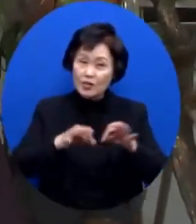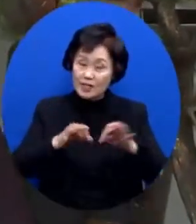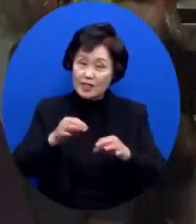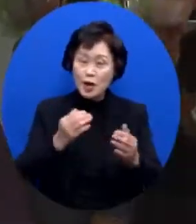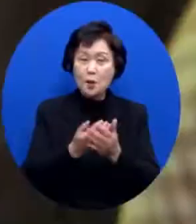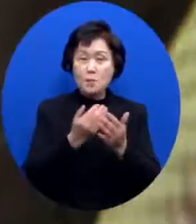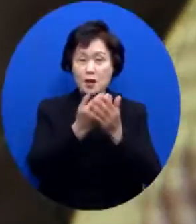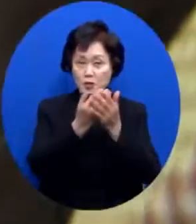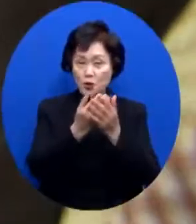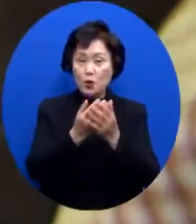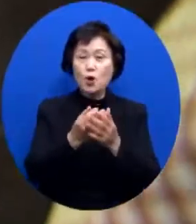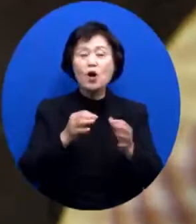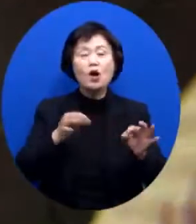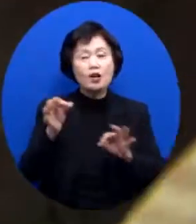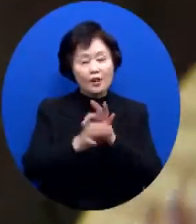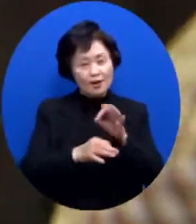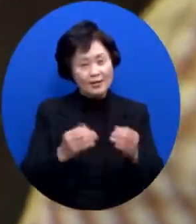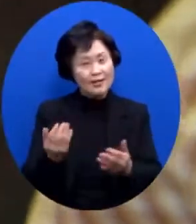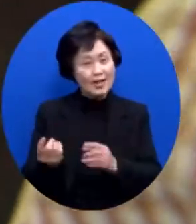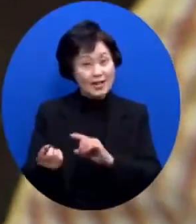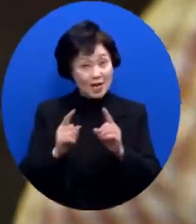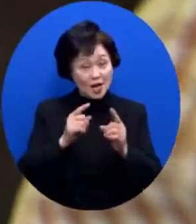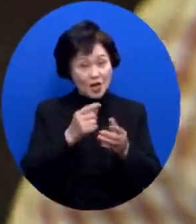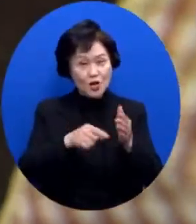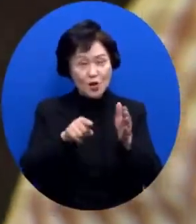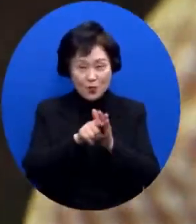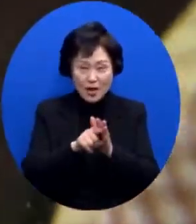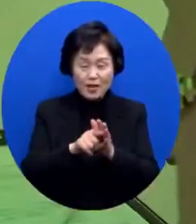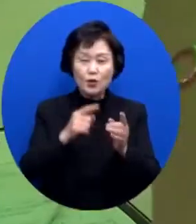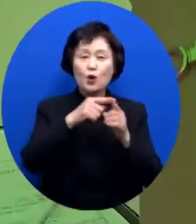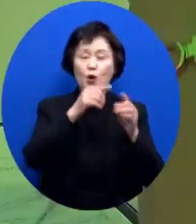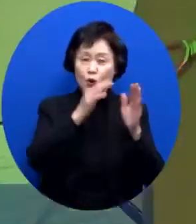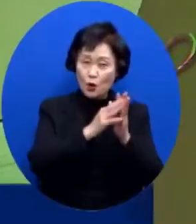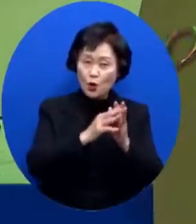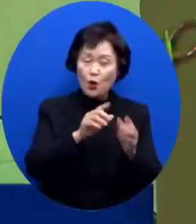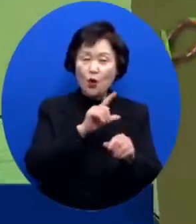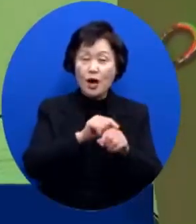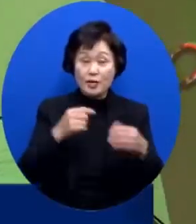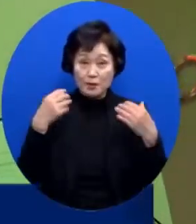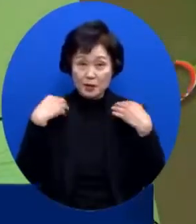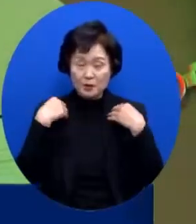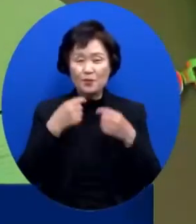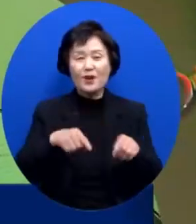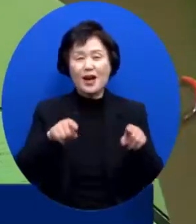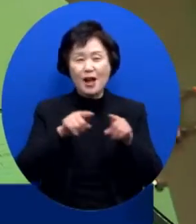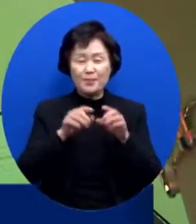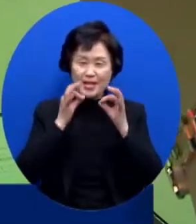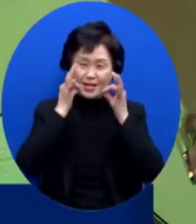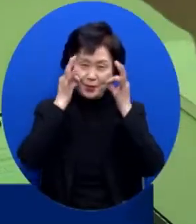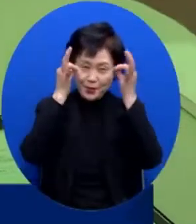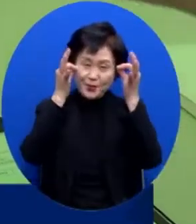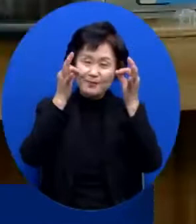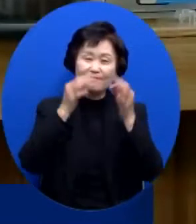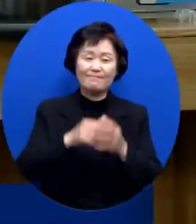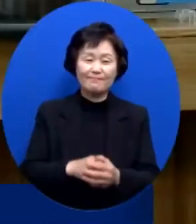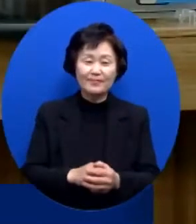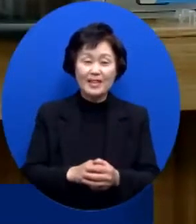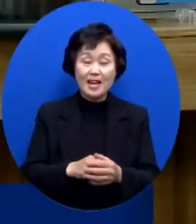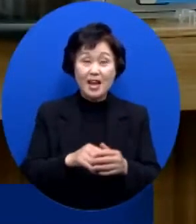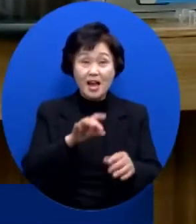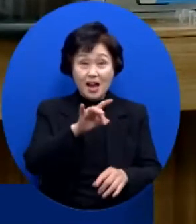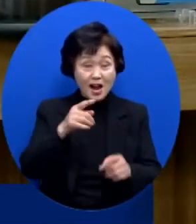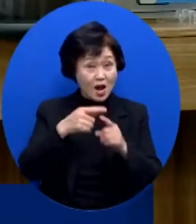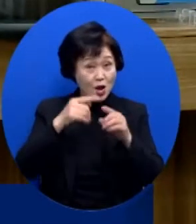지역사회 경제 살리기에도 교회와 지자체가 힘을 모은 겁니다. 형성된 신뢰관계를 토대로 해서 각